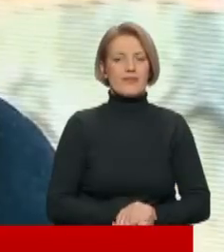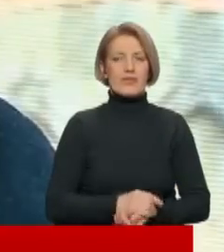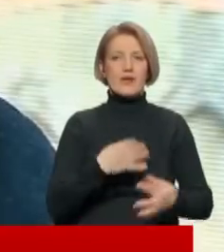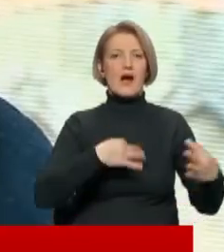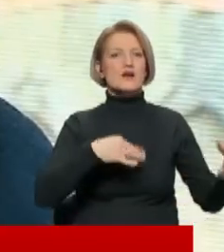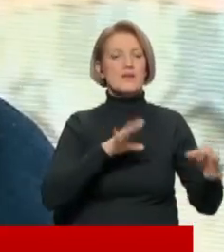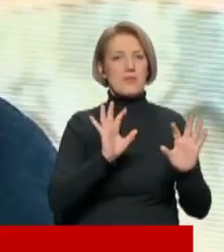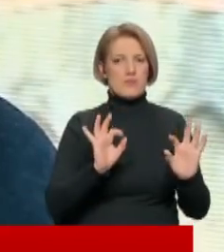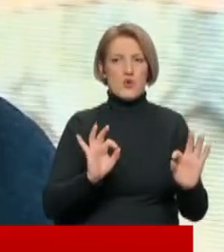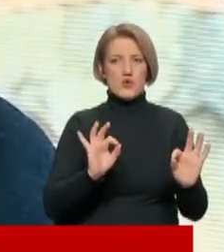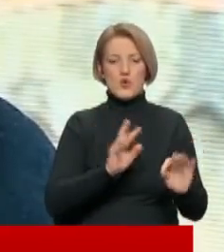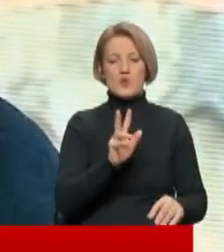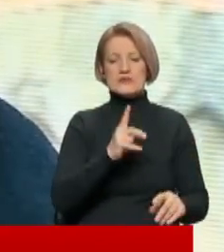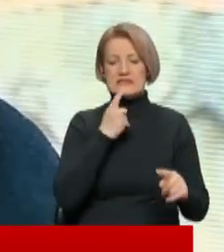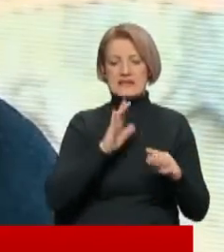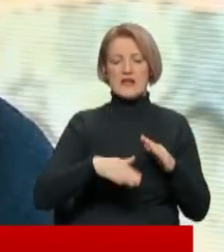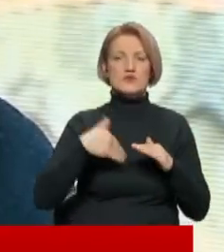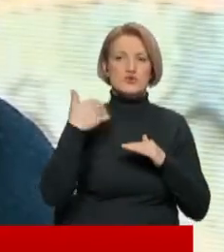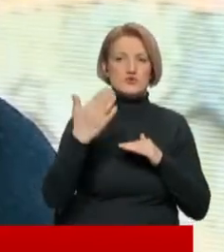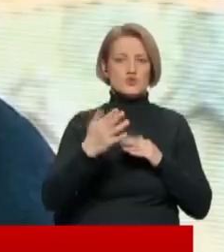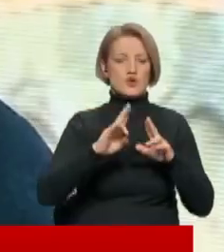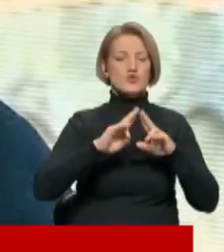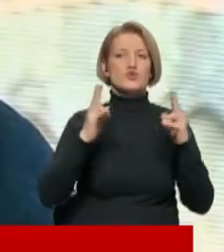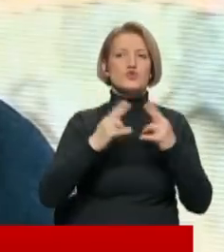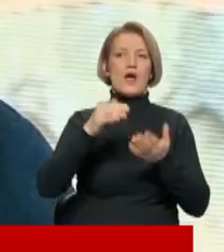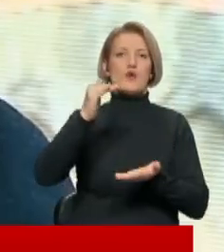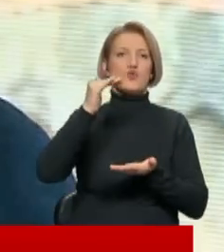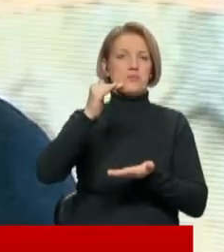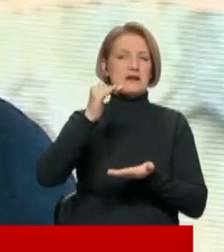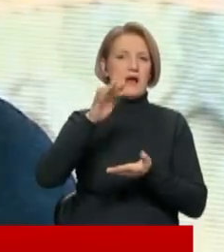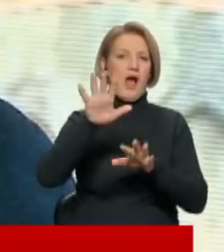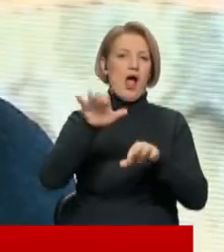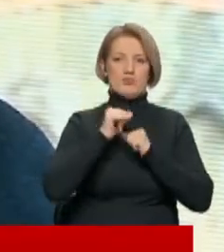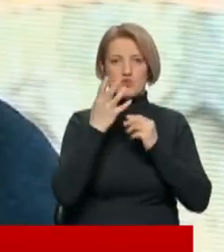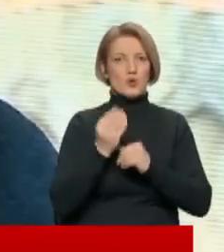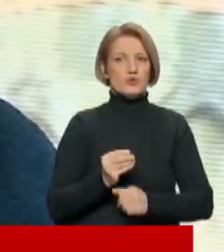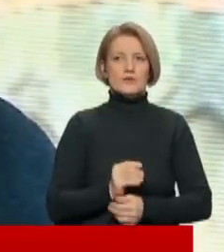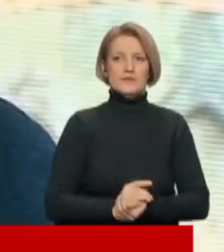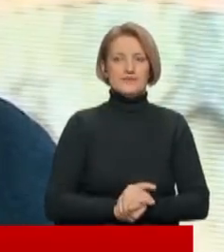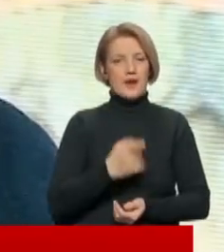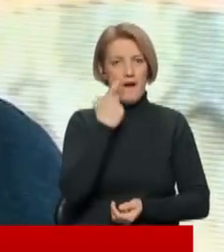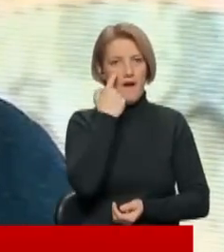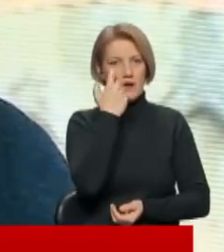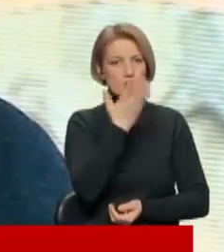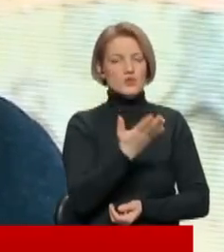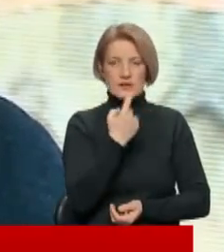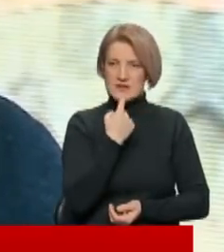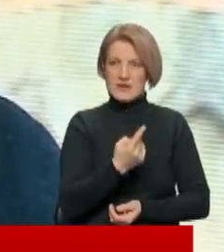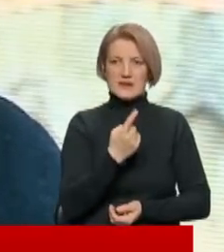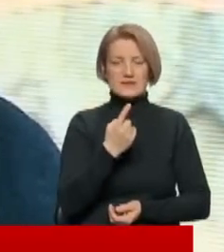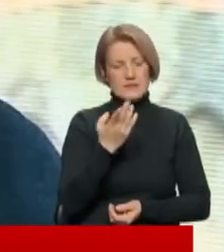Arjantin'de Böylece 30 yıldan sonra dünya kupasını almış oldu Hayırlı olsun diyeceğiz